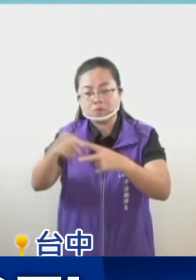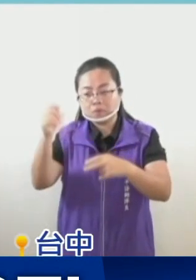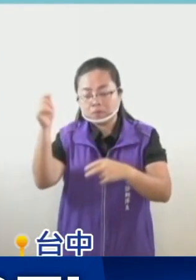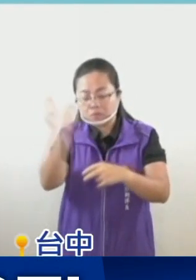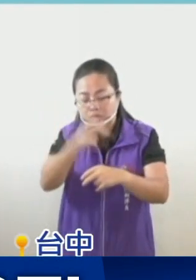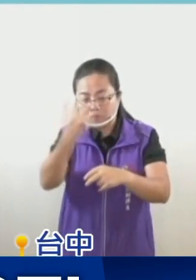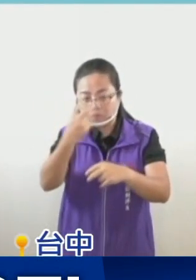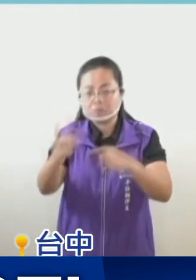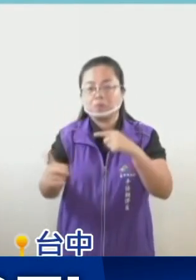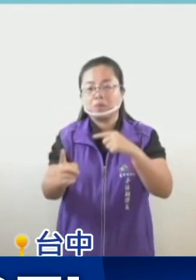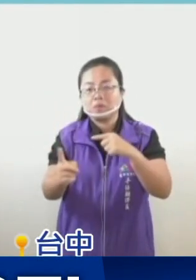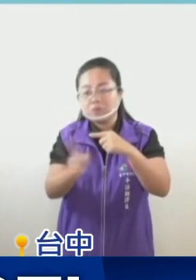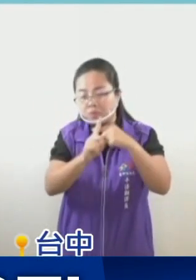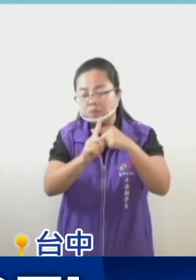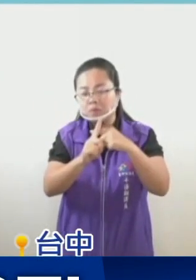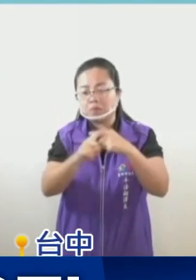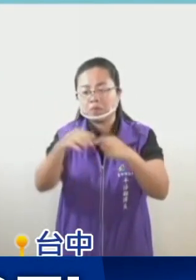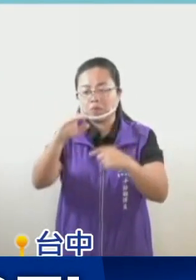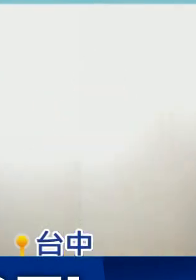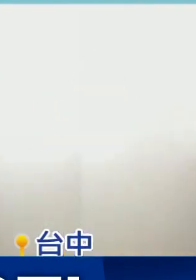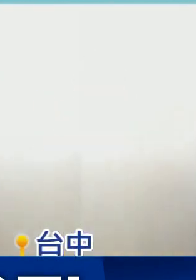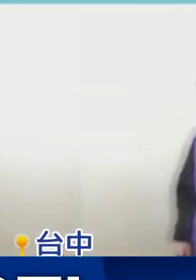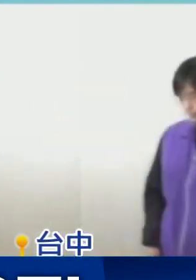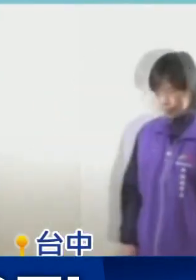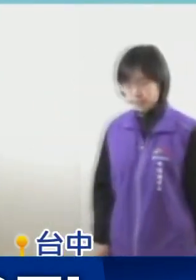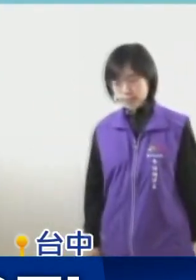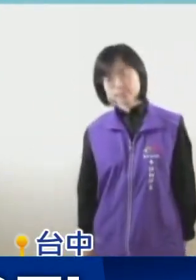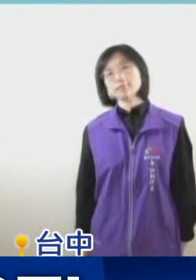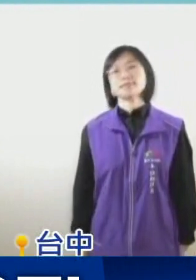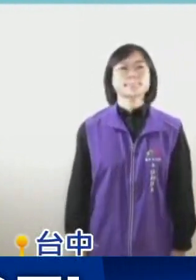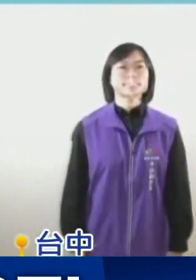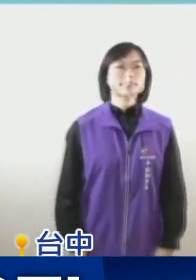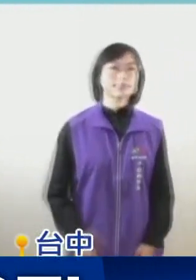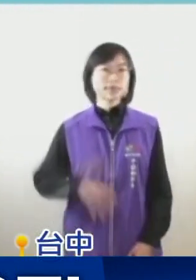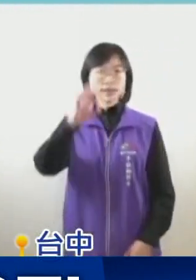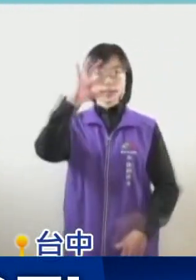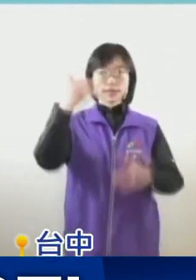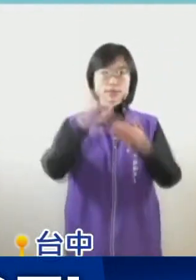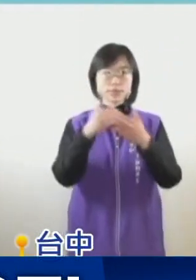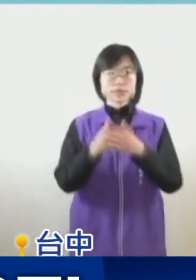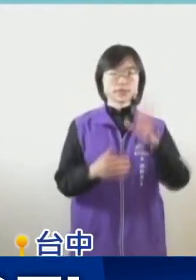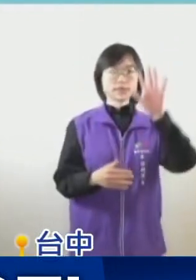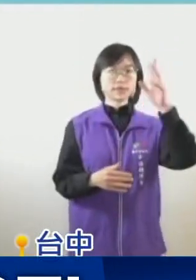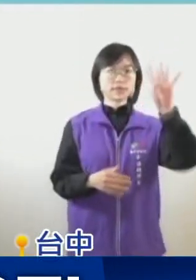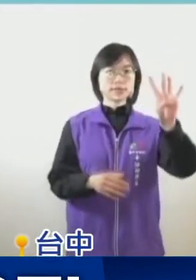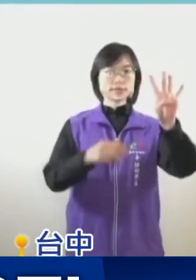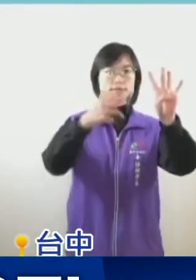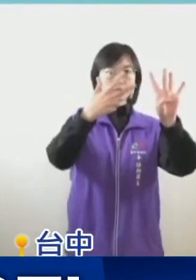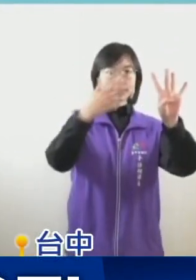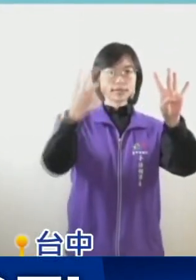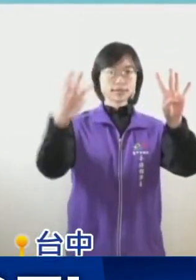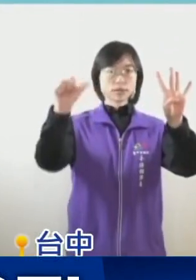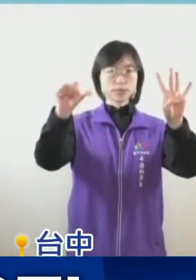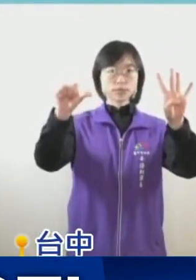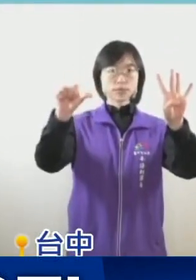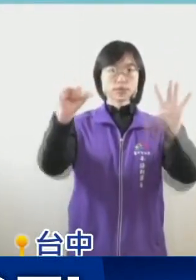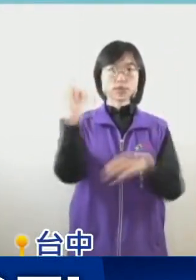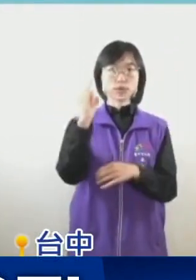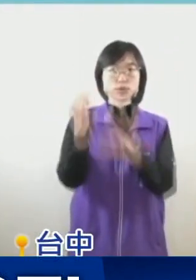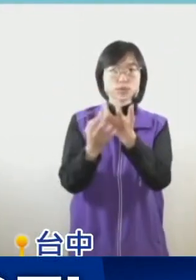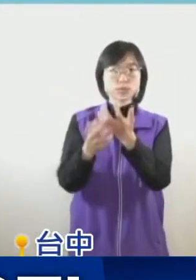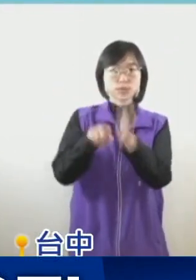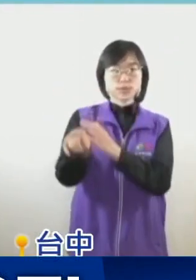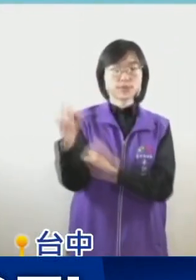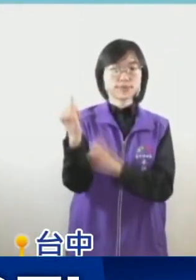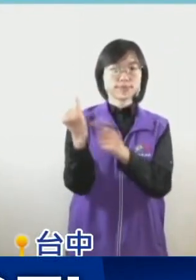步的核酸检测也确诊是阳性。首先我们第一个发现的是4735这个女性的厨工，她